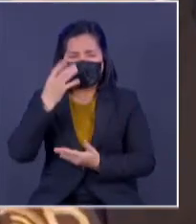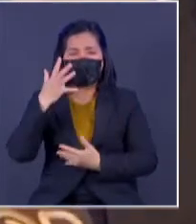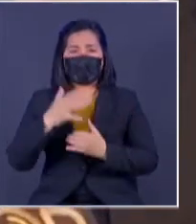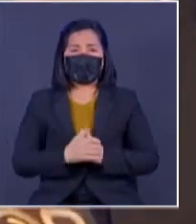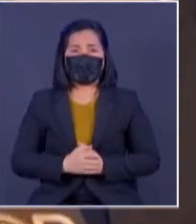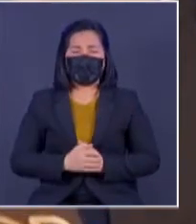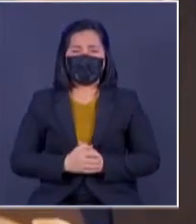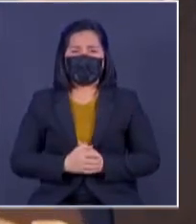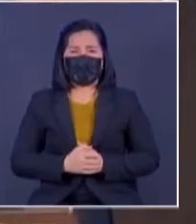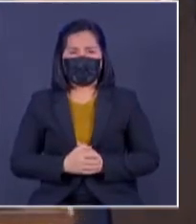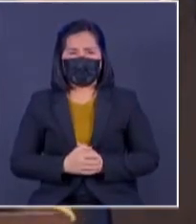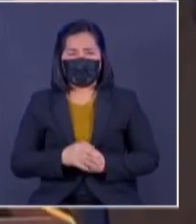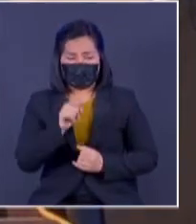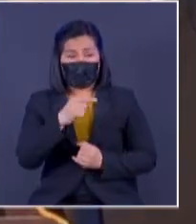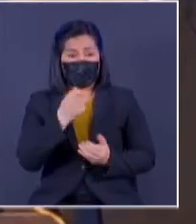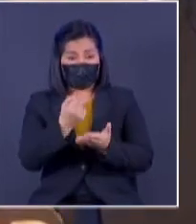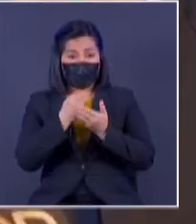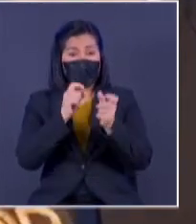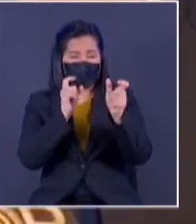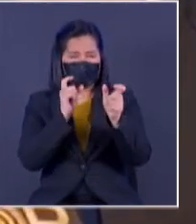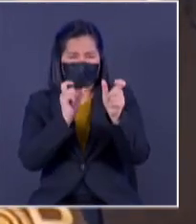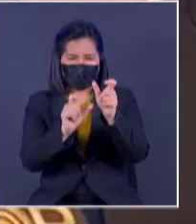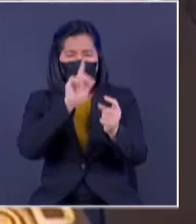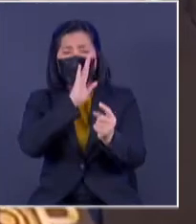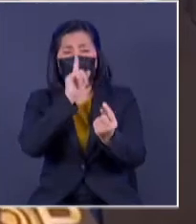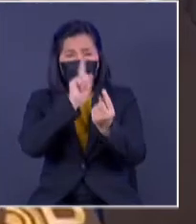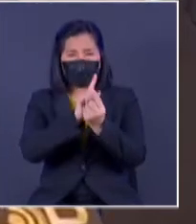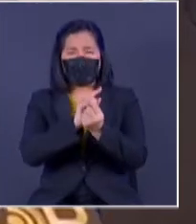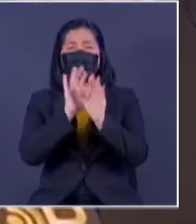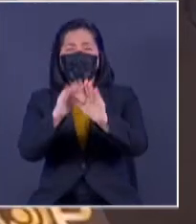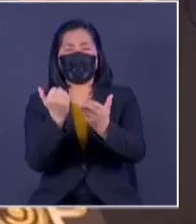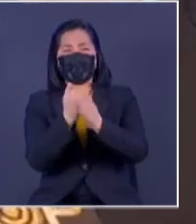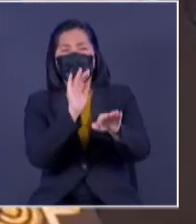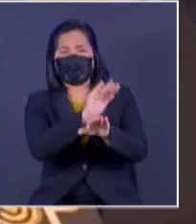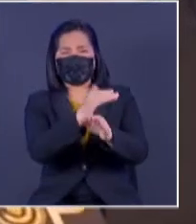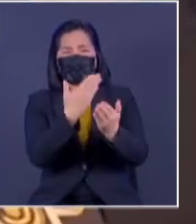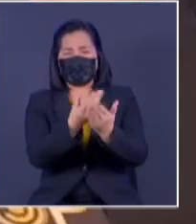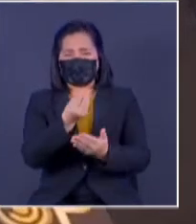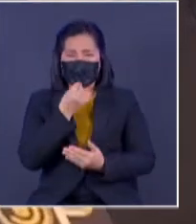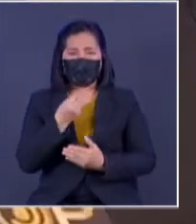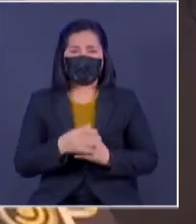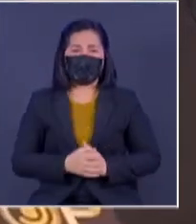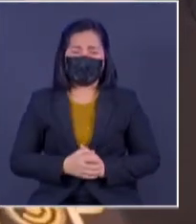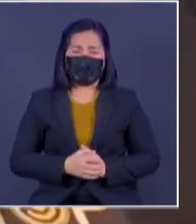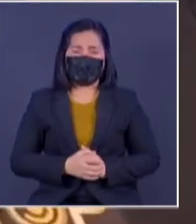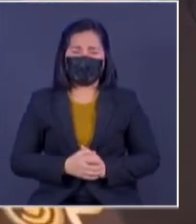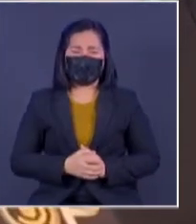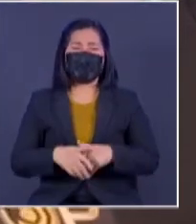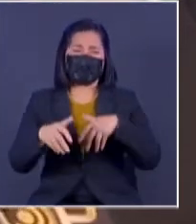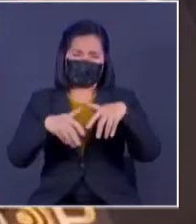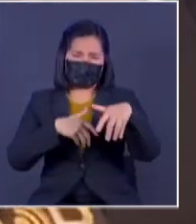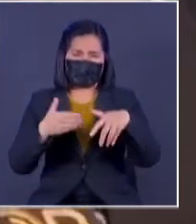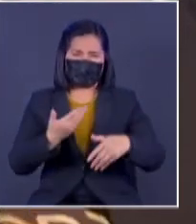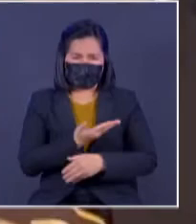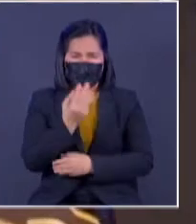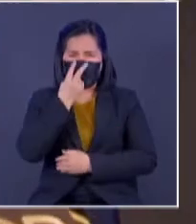ท่านเป็นคนที่รับประกันเขาหรือว่ารู้จักกับเขาช่วยไปบอกเขาให้มาชดใช้อะไรต่างๆเนี่ยซึ่งเรื่องนี้พี่น้องประชาชนหล